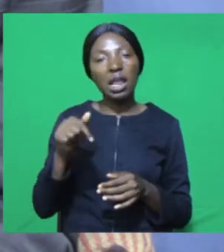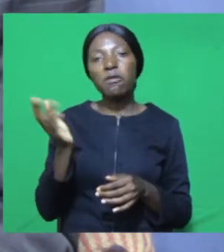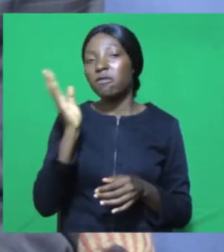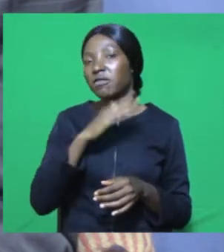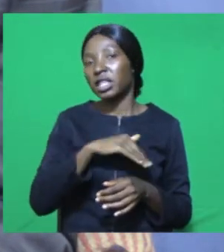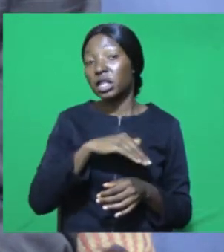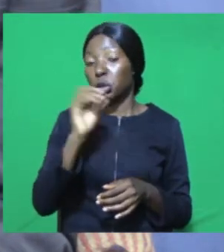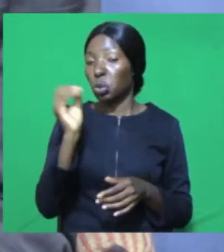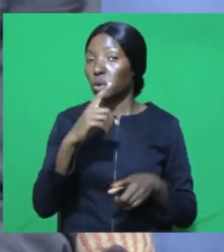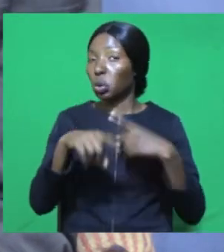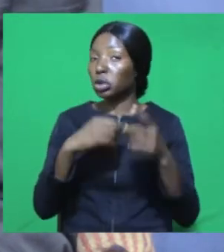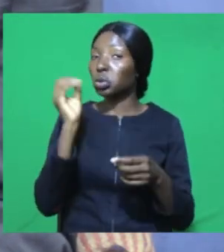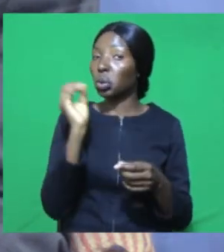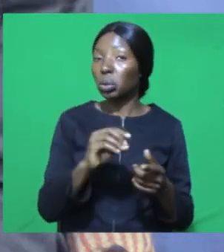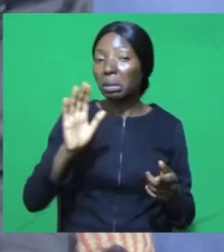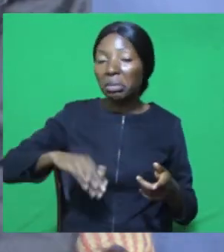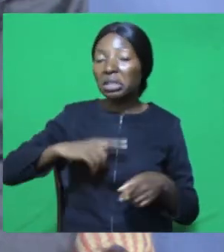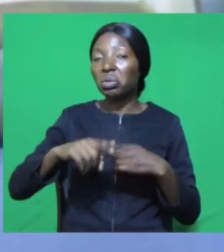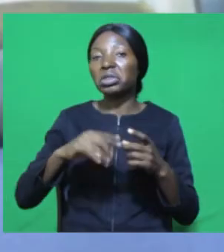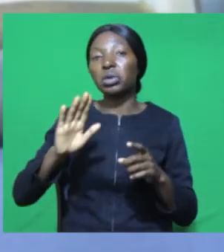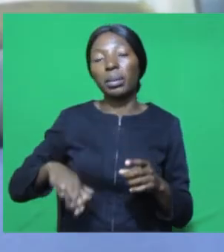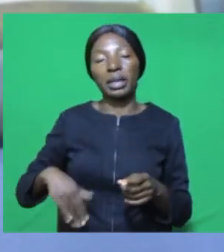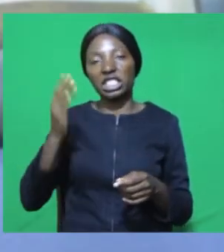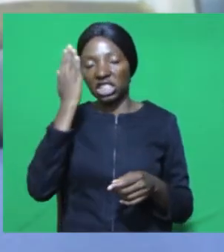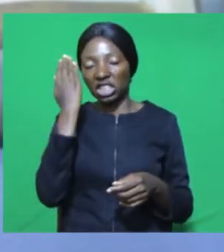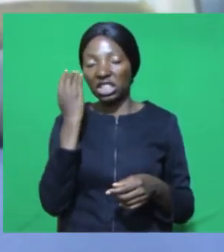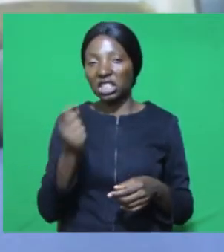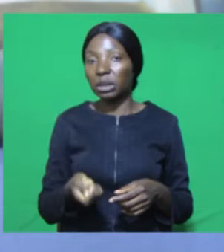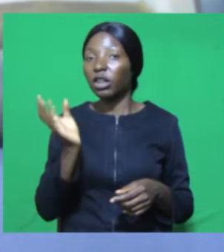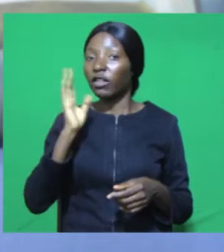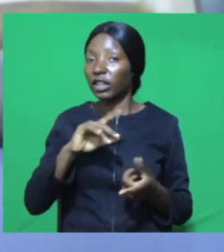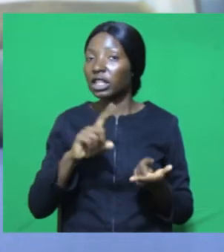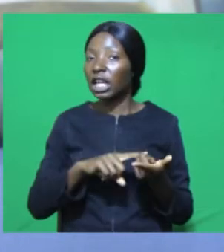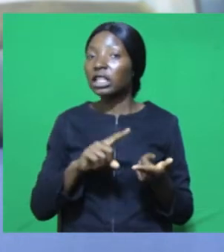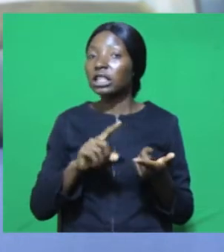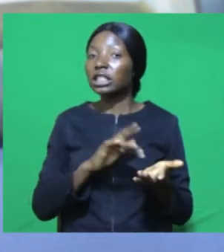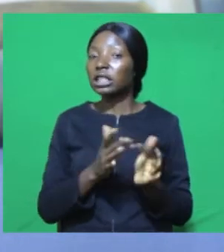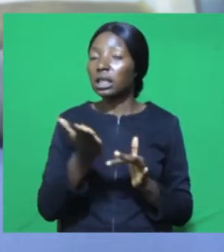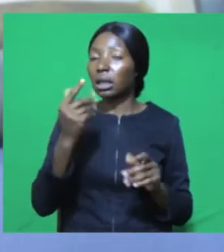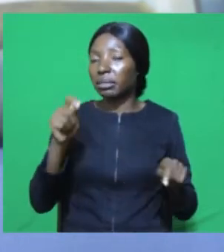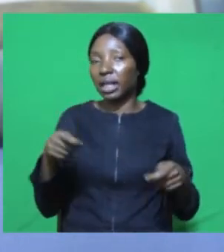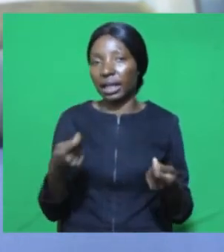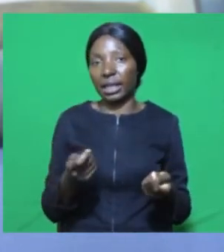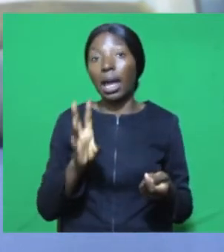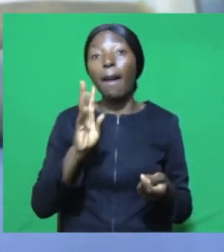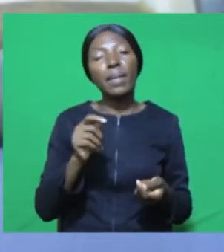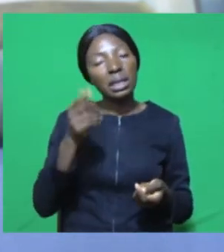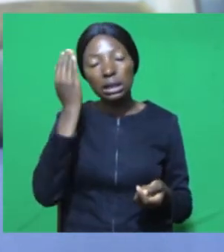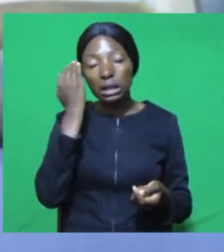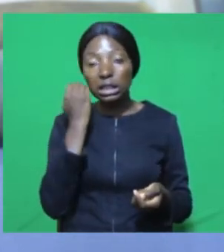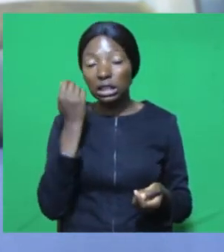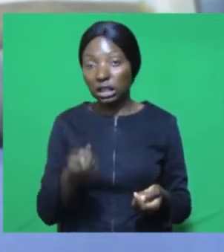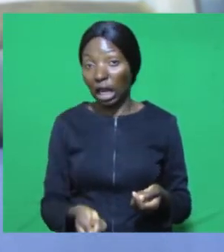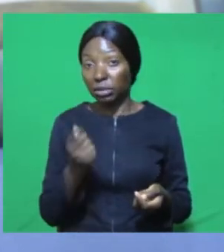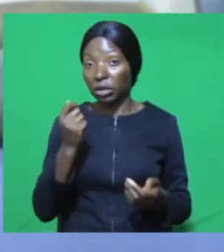akaitwa ngaagara akaitwa rutongo rwaita sei rwapera Jesu uchiuya But manje rutongo uru sati